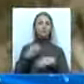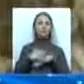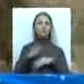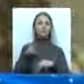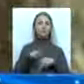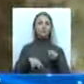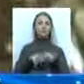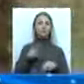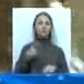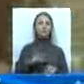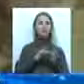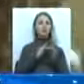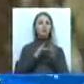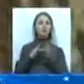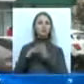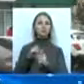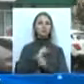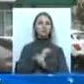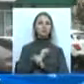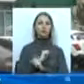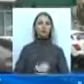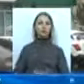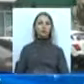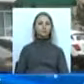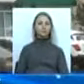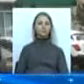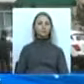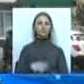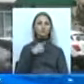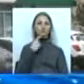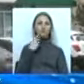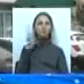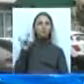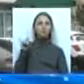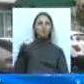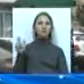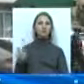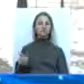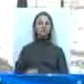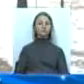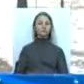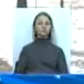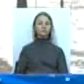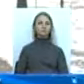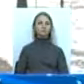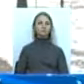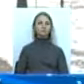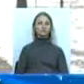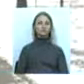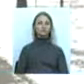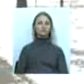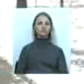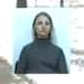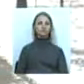нысандары бой көтеретін болады, деді облыс әкімінің туризм мәселелері жөніндегі кеңесшісі Марат Иғалиев. Әйгерім Бекмағамбетова, Василий Вережников, Көкше,